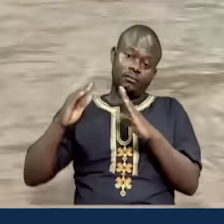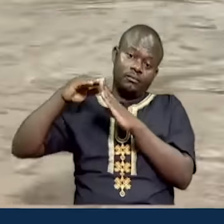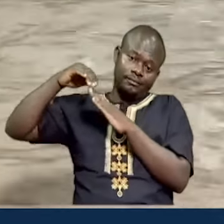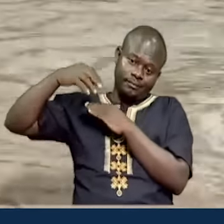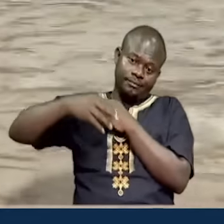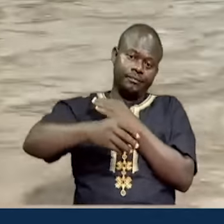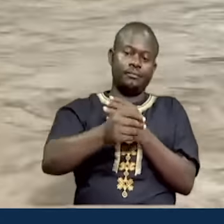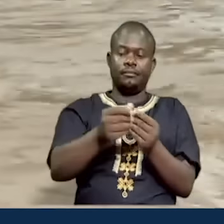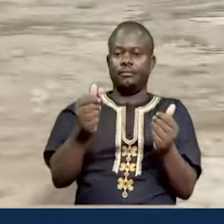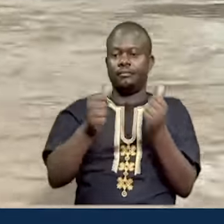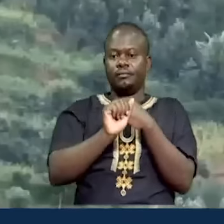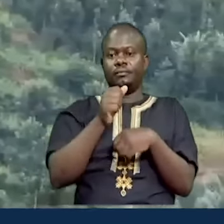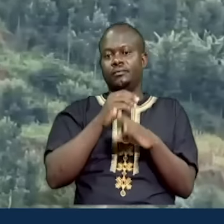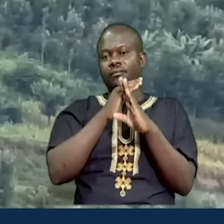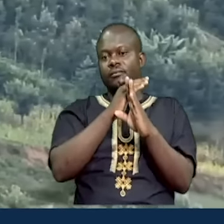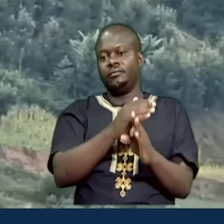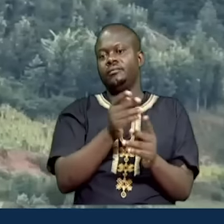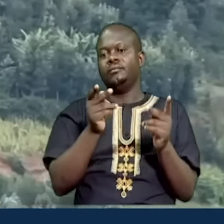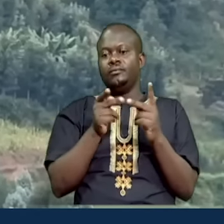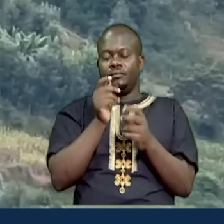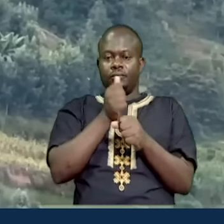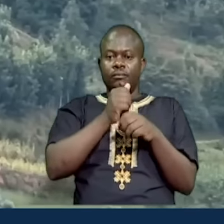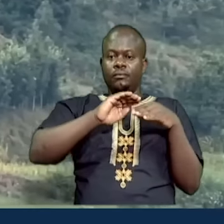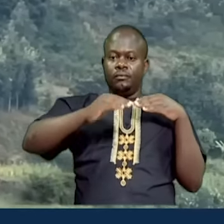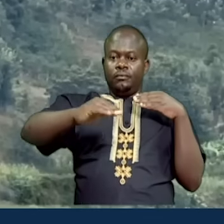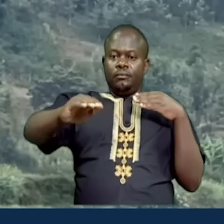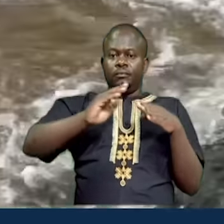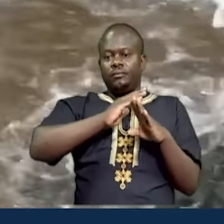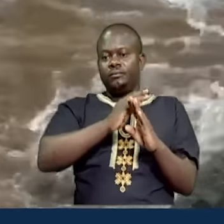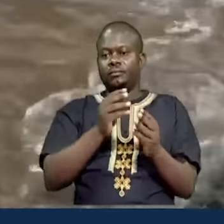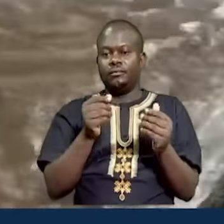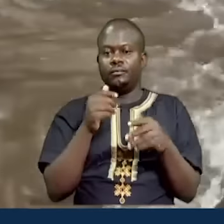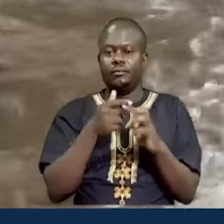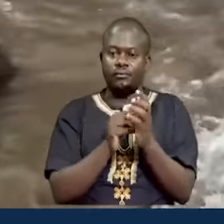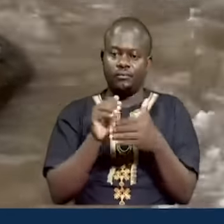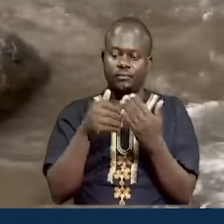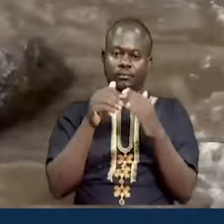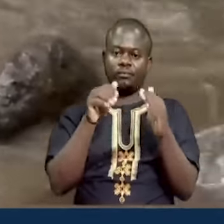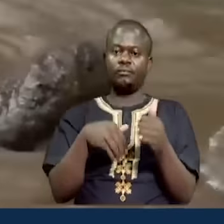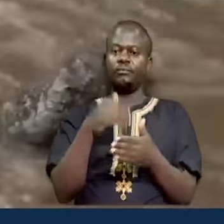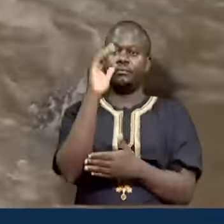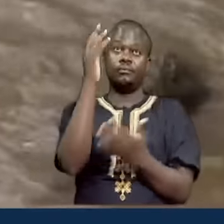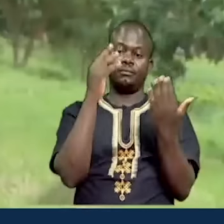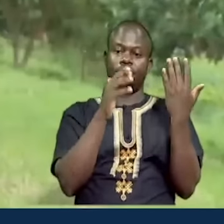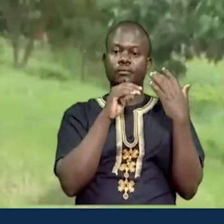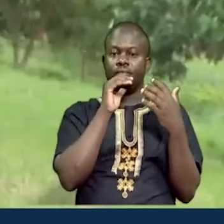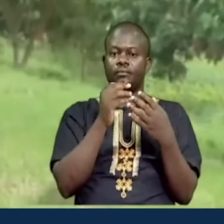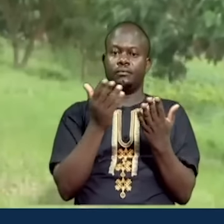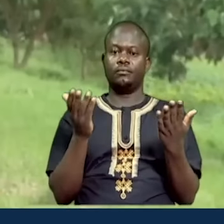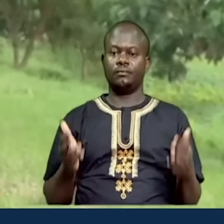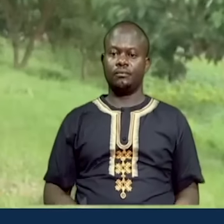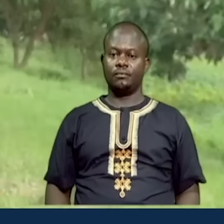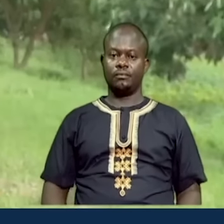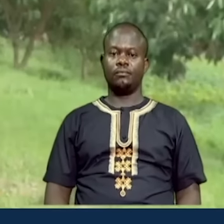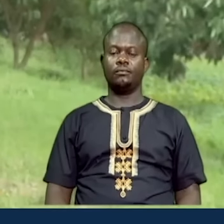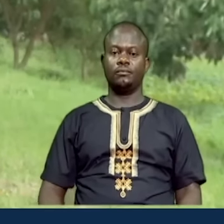ibikorwa bitandukanye ari ukuyirwanyaho isuri, hakorwa amaterasi n'imirwanyasuri kandi hagaterwa ibiti imisozi ntiyambara ubusa. Tugiye dufite imisozi myinshi